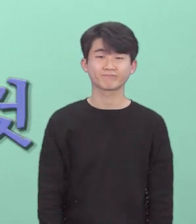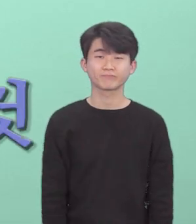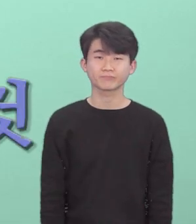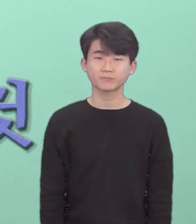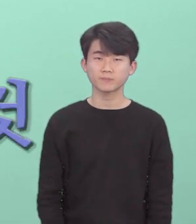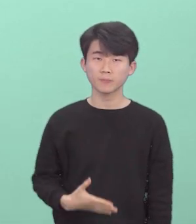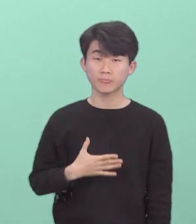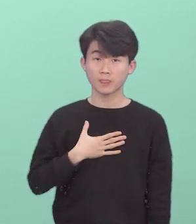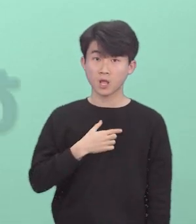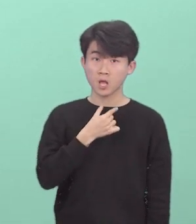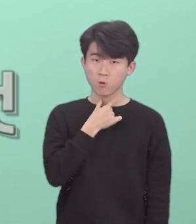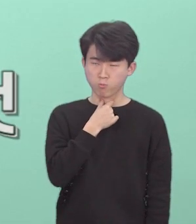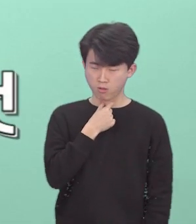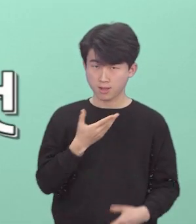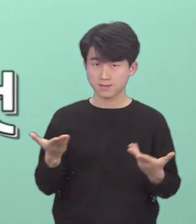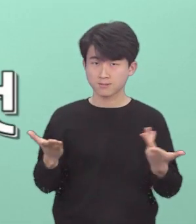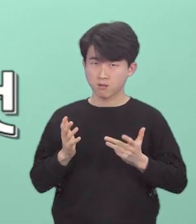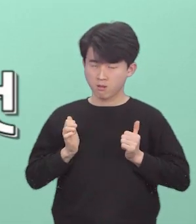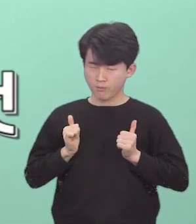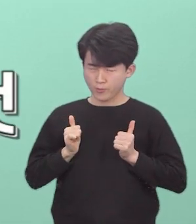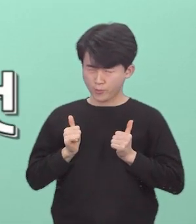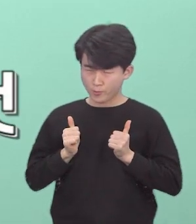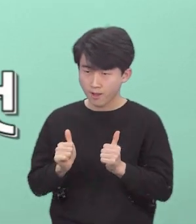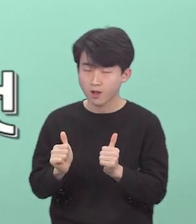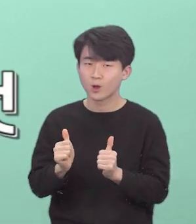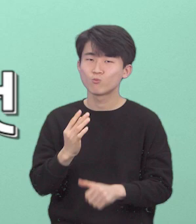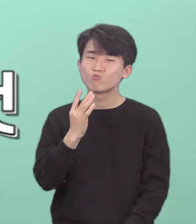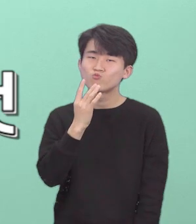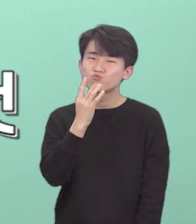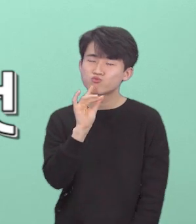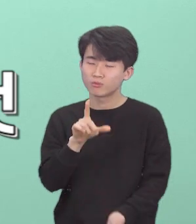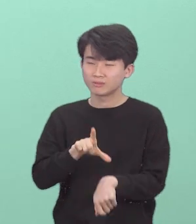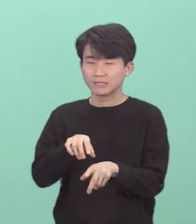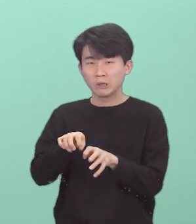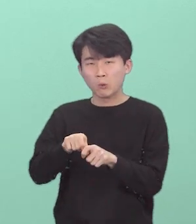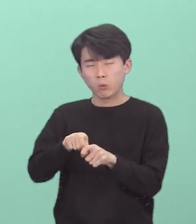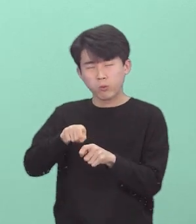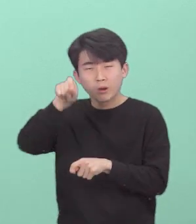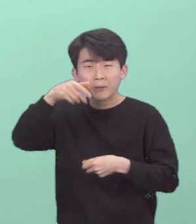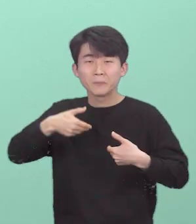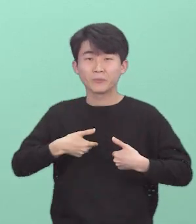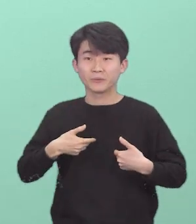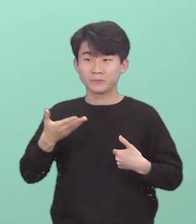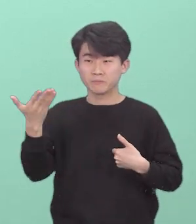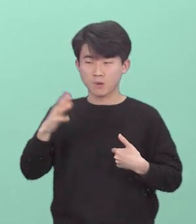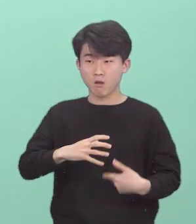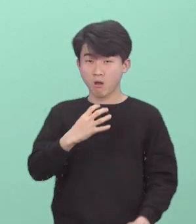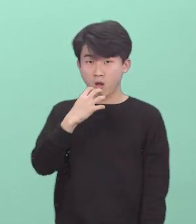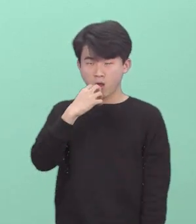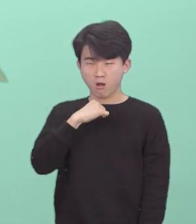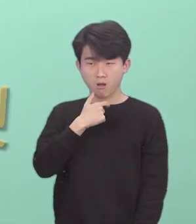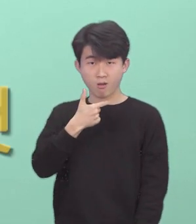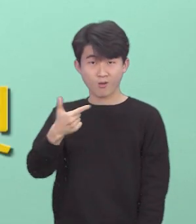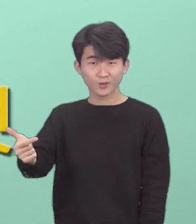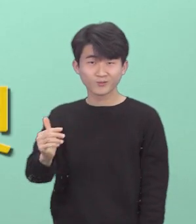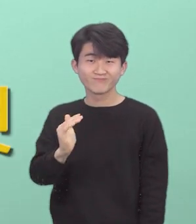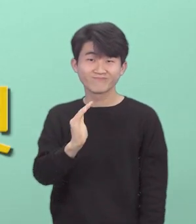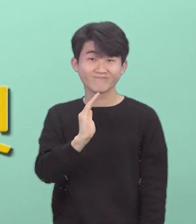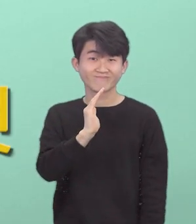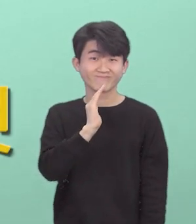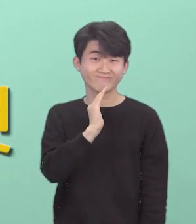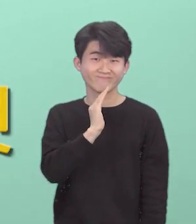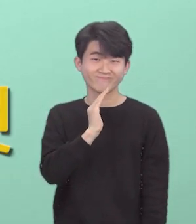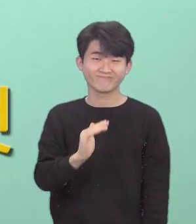없을 겁니다. 하고 싶은 일을 꾸준히 하는 것, 비록 오랜 시간이 걸릴 순 있지만 그